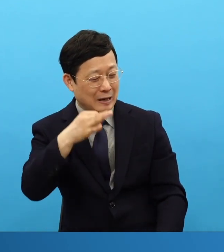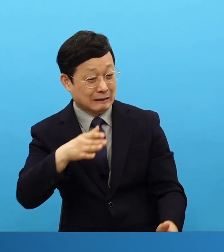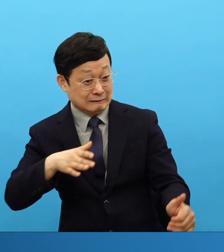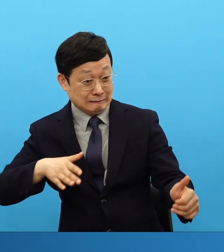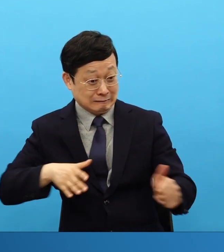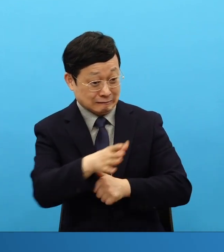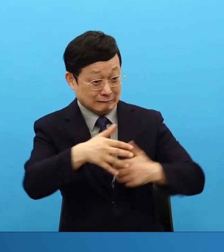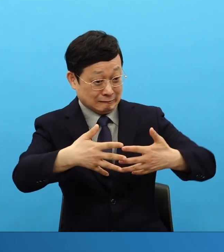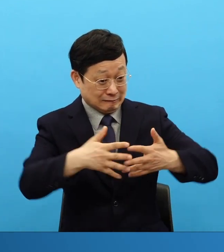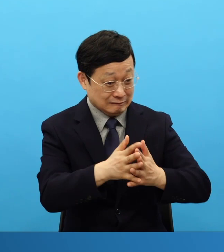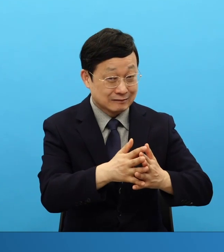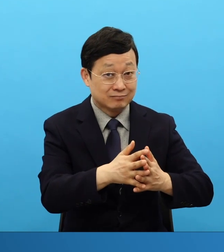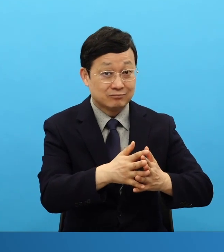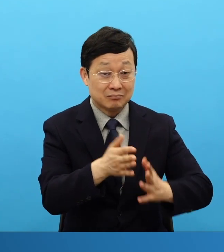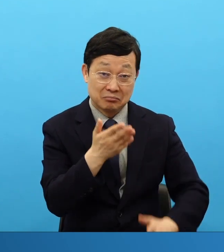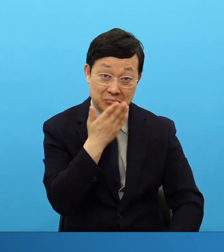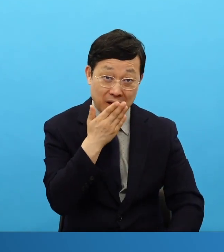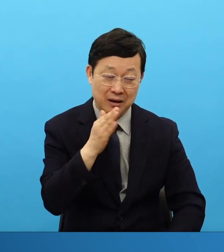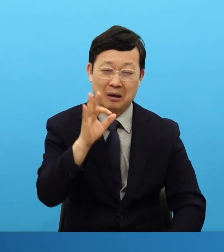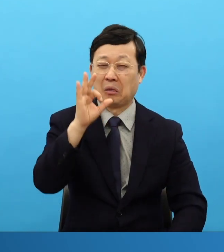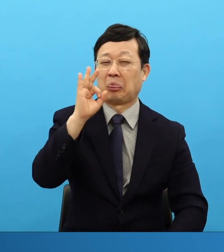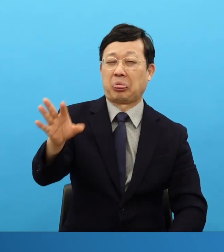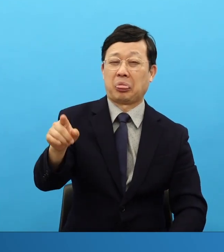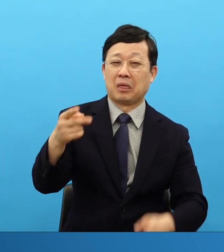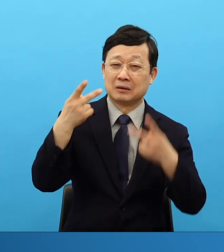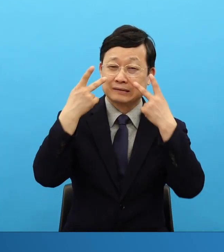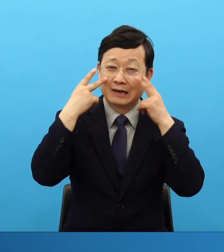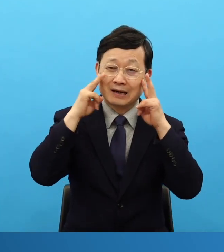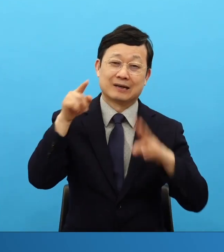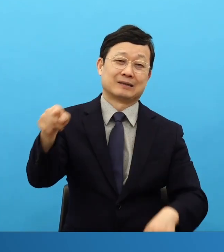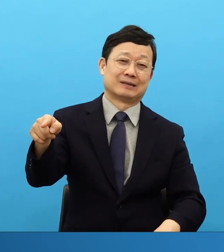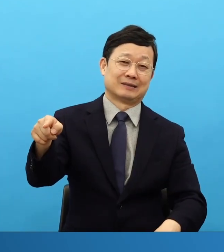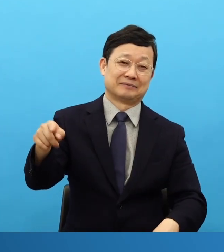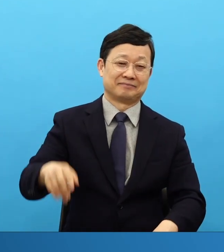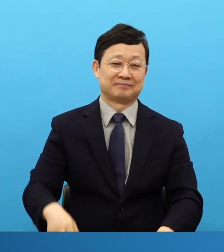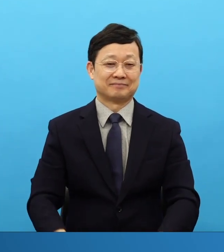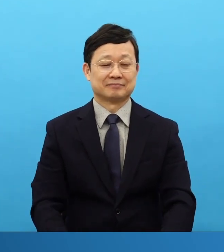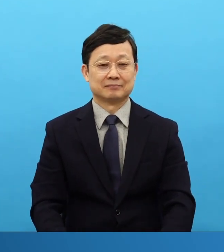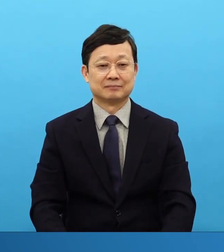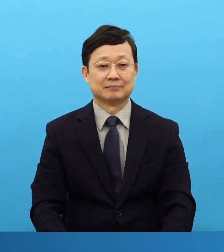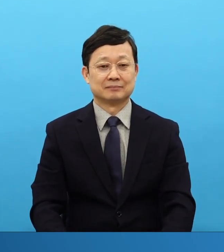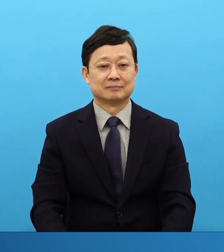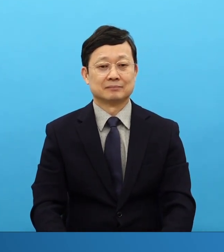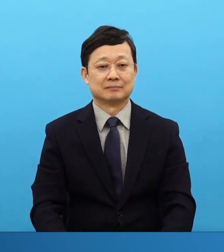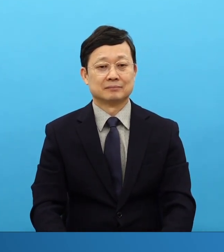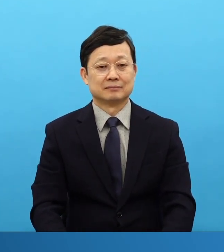was their grave misconception. 왜 그런 줄 아십니까? Do you know why this is so?